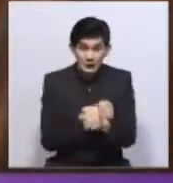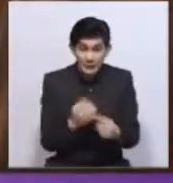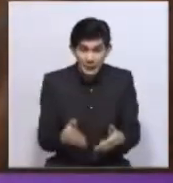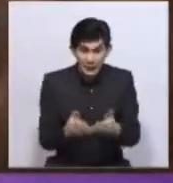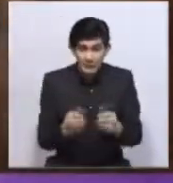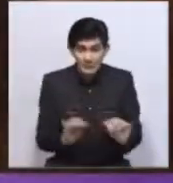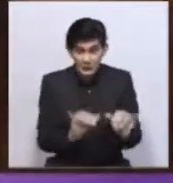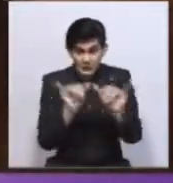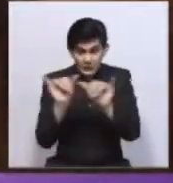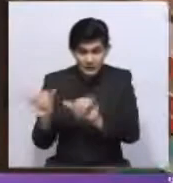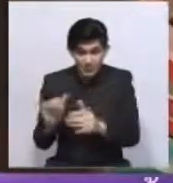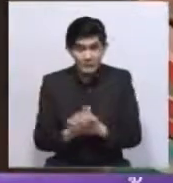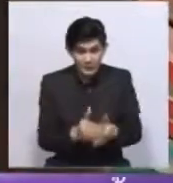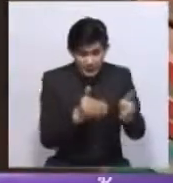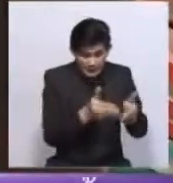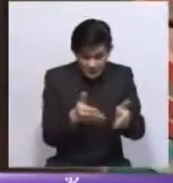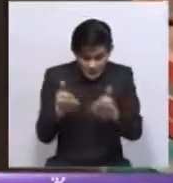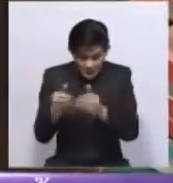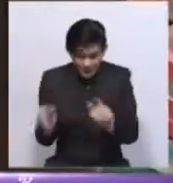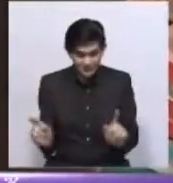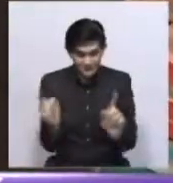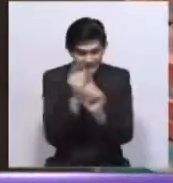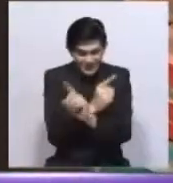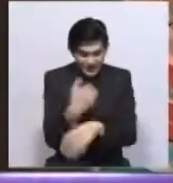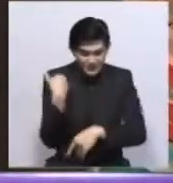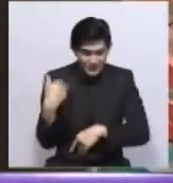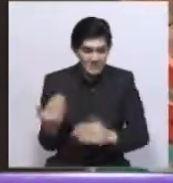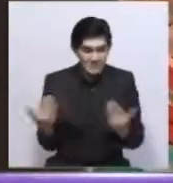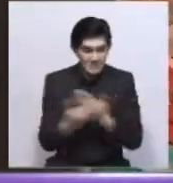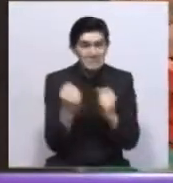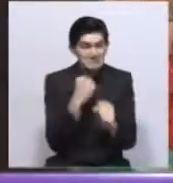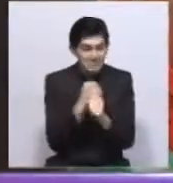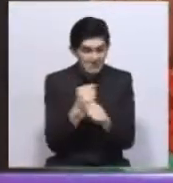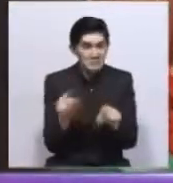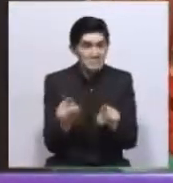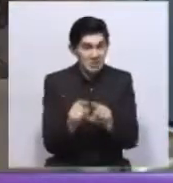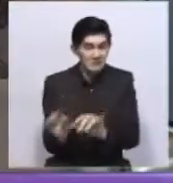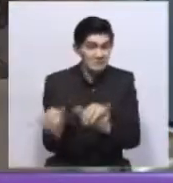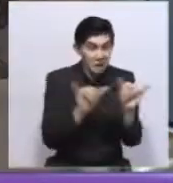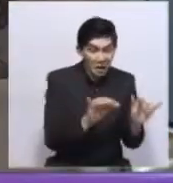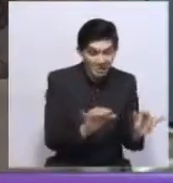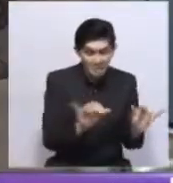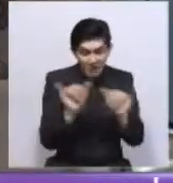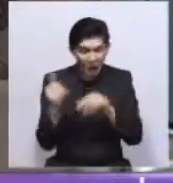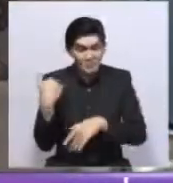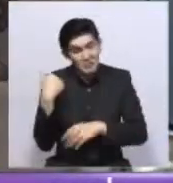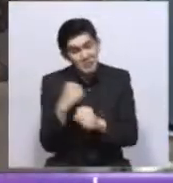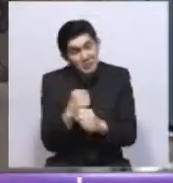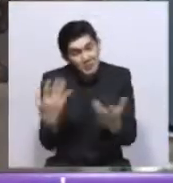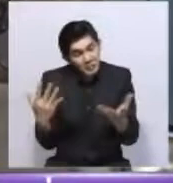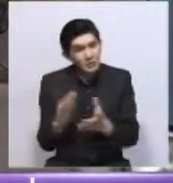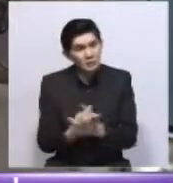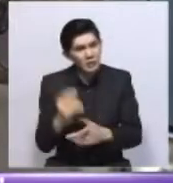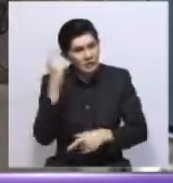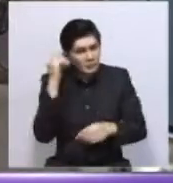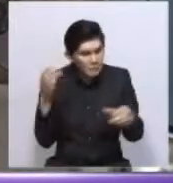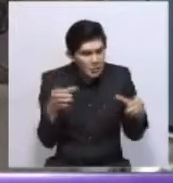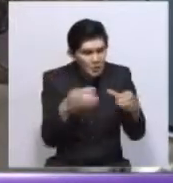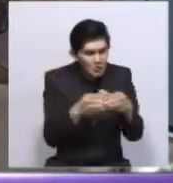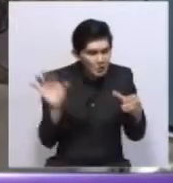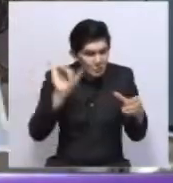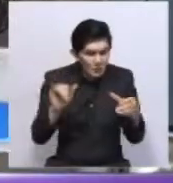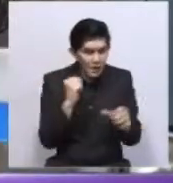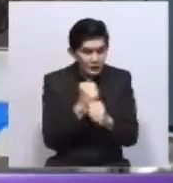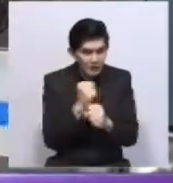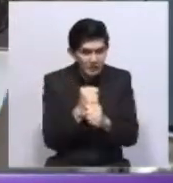ายข้ามลำหรือว่าเปลี่ยนที่ทำงานตรงนี้แรงงานถ้าเกิดว่าทำงานถ้าเกิดว่าเข้ามาเป็นกลุ่มเป็นเครือญาติเ